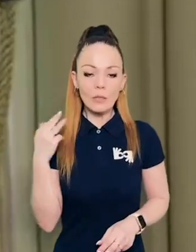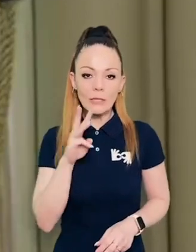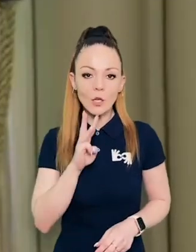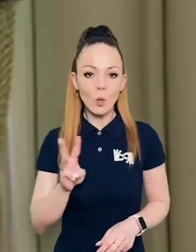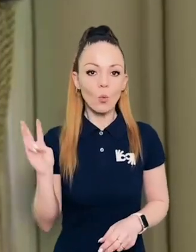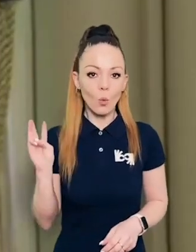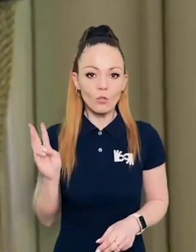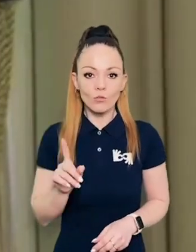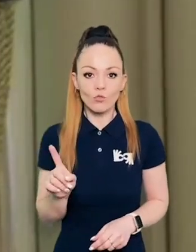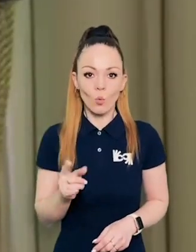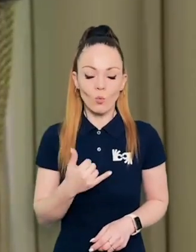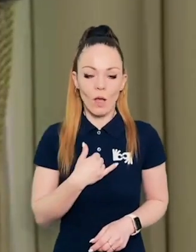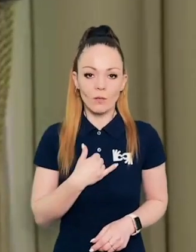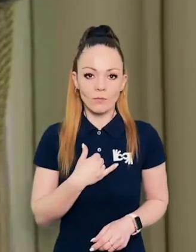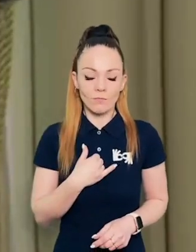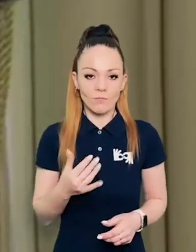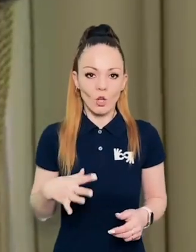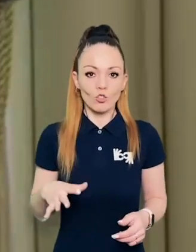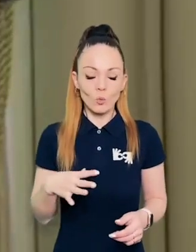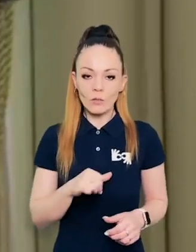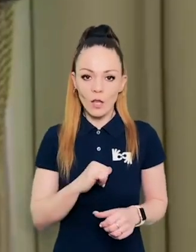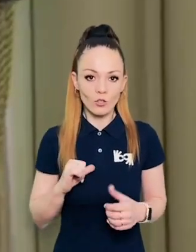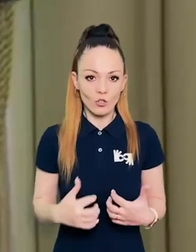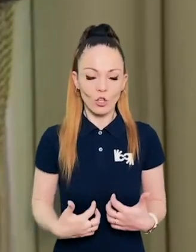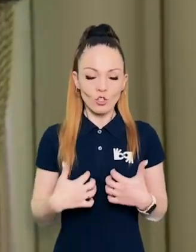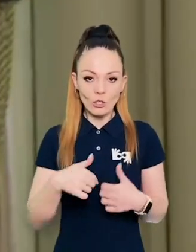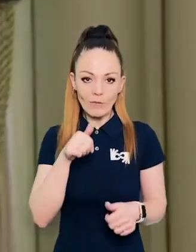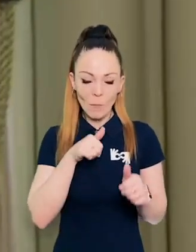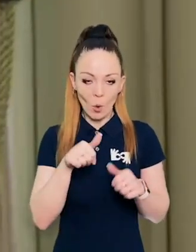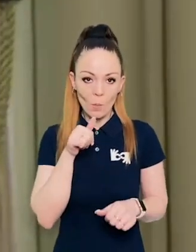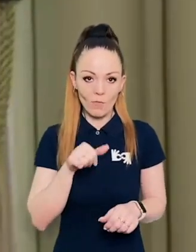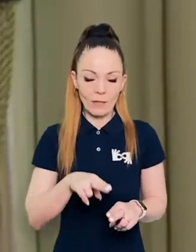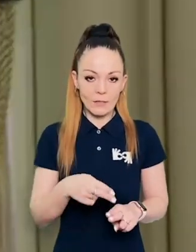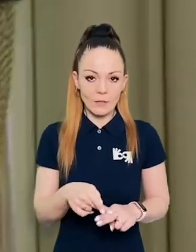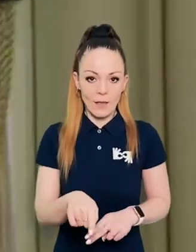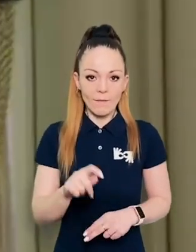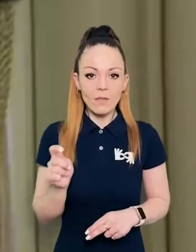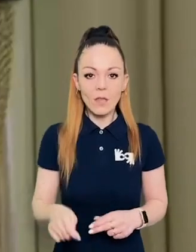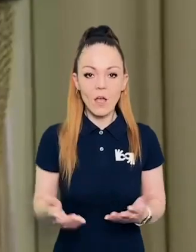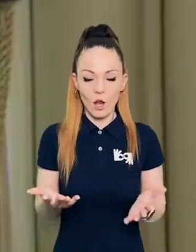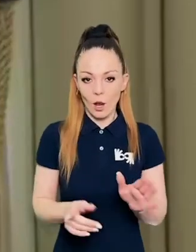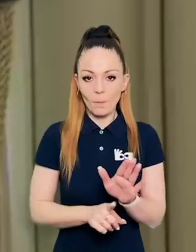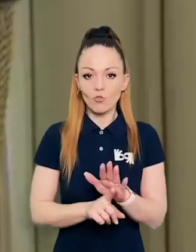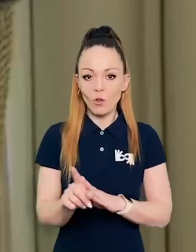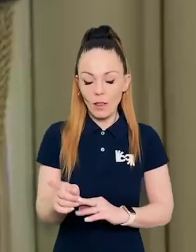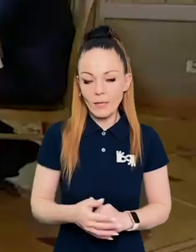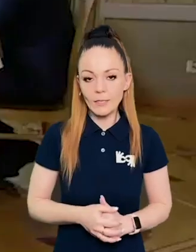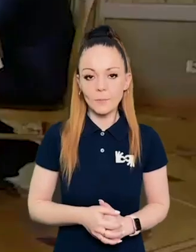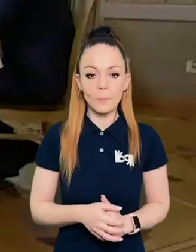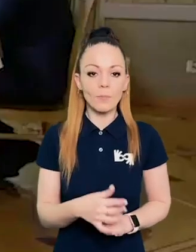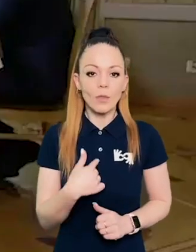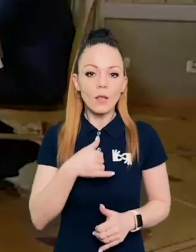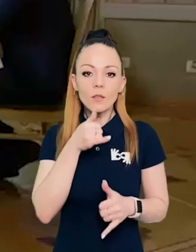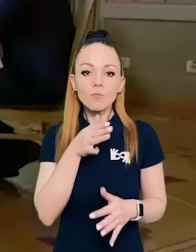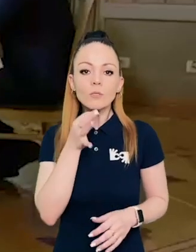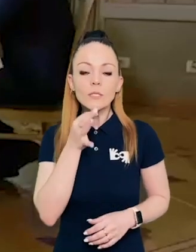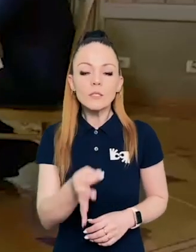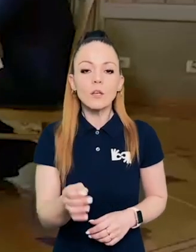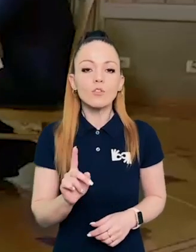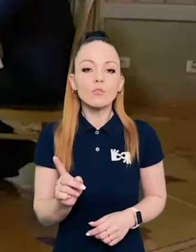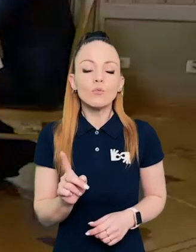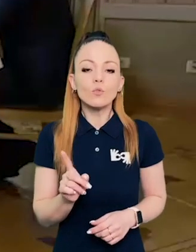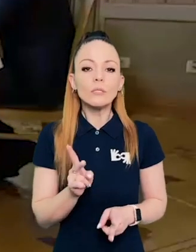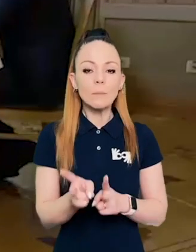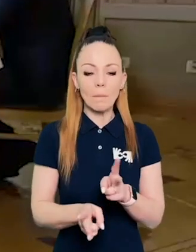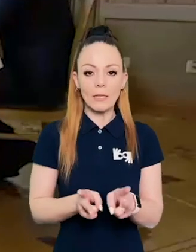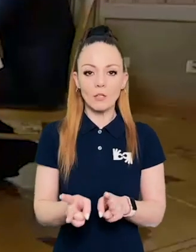тоді 3 роки тому, що нас очікує найстрашніше випробування, ця війна, яка почалася. І я не можу